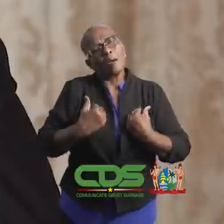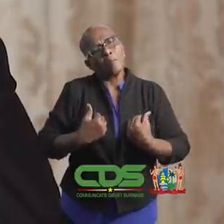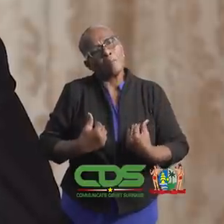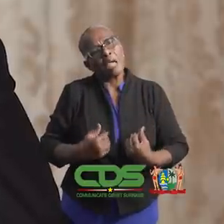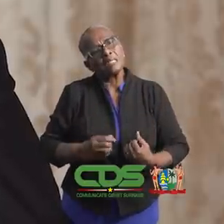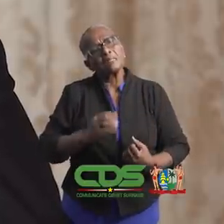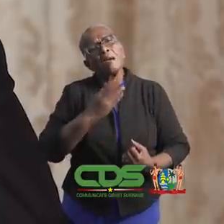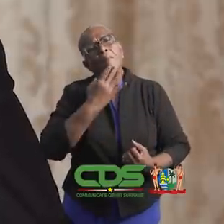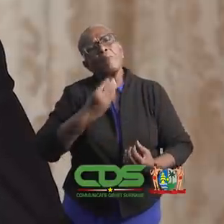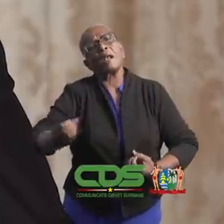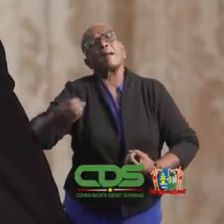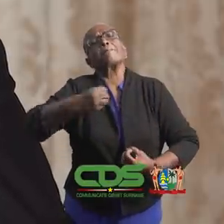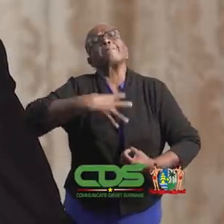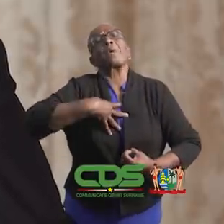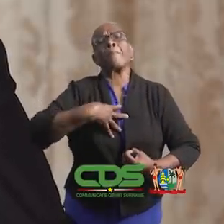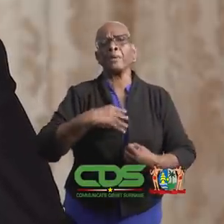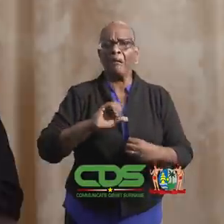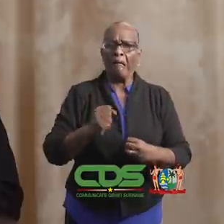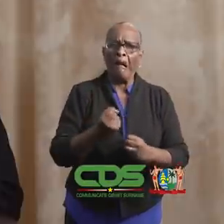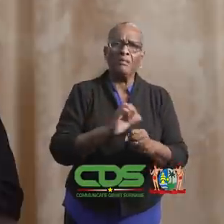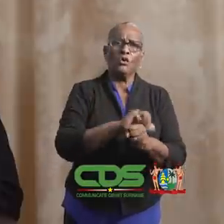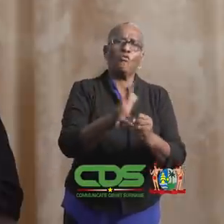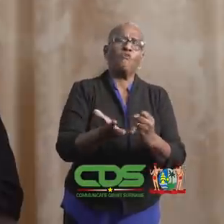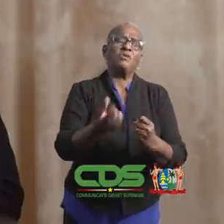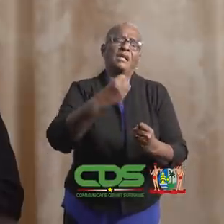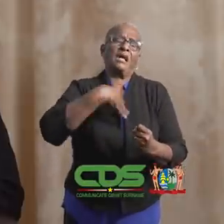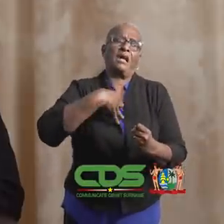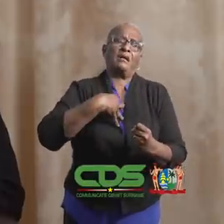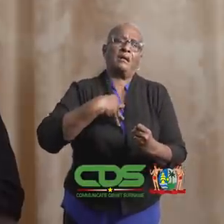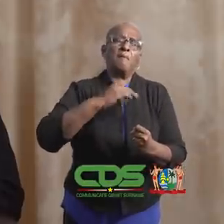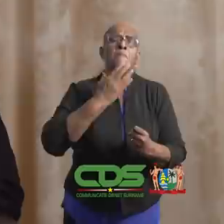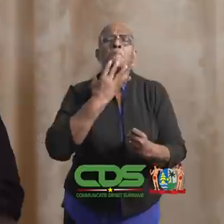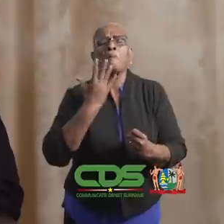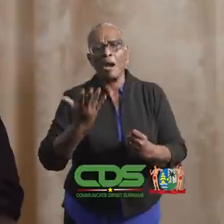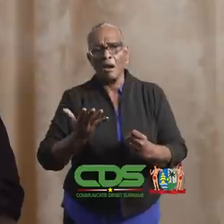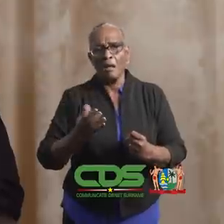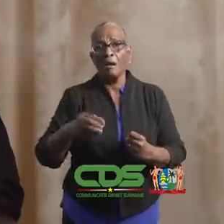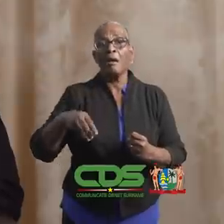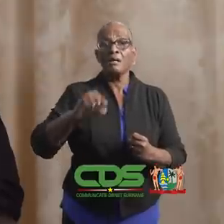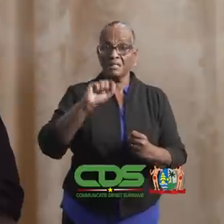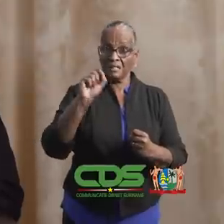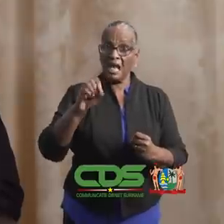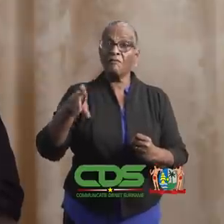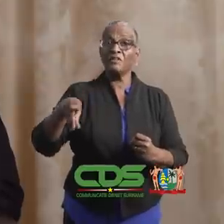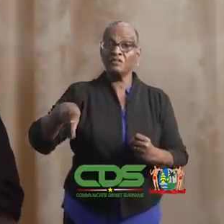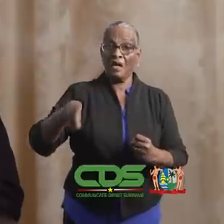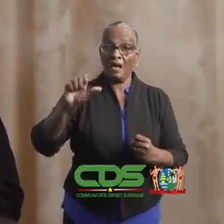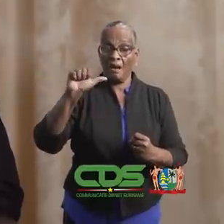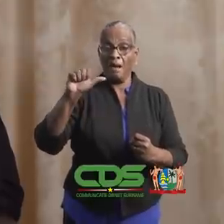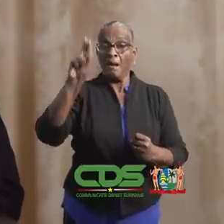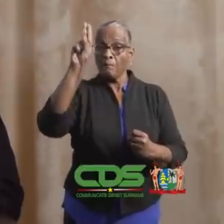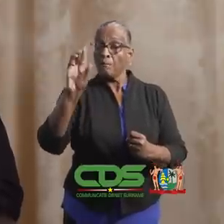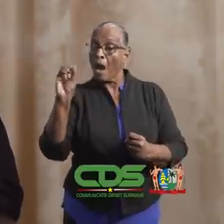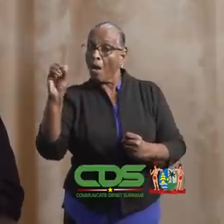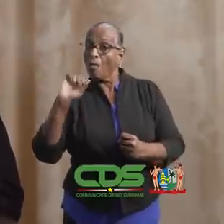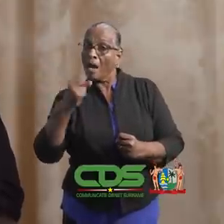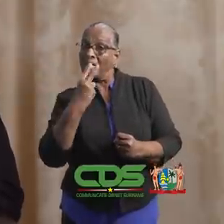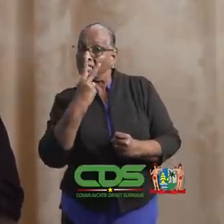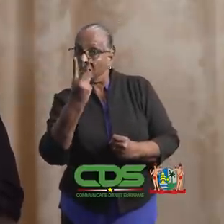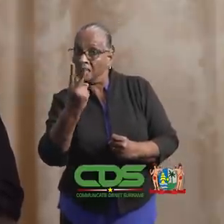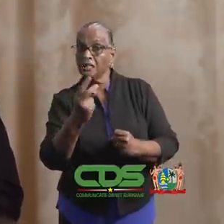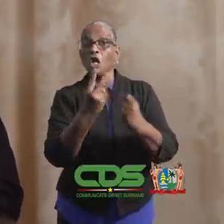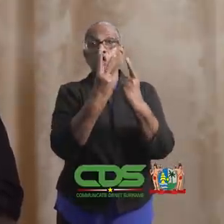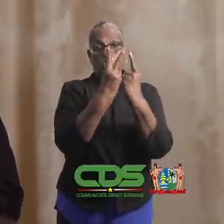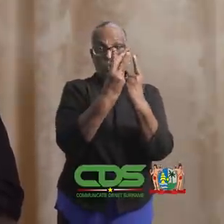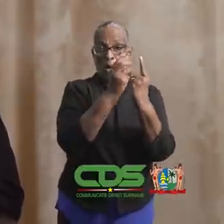zijn voor de complicaties van COVID-19. De cijfers van de PAHO tonen het volgende. Slechts